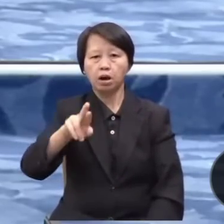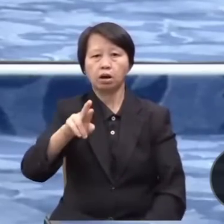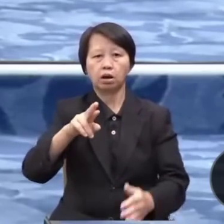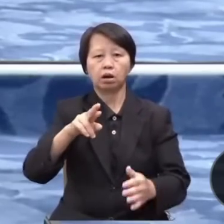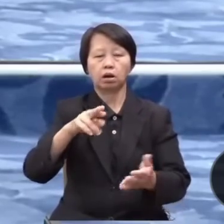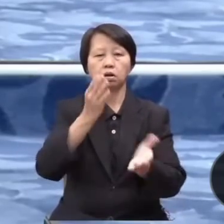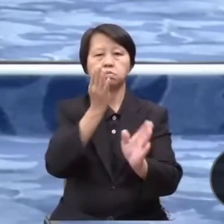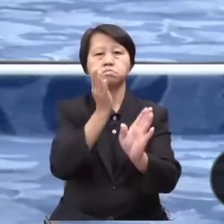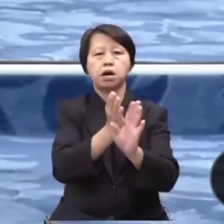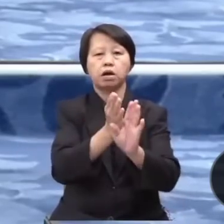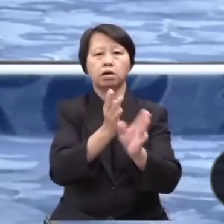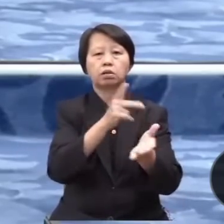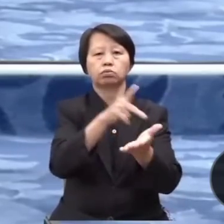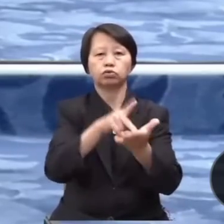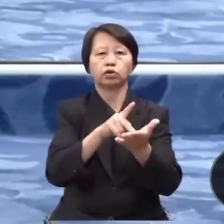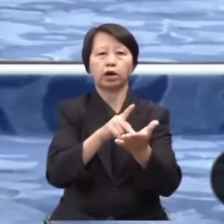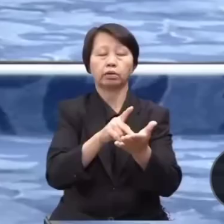Pusat.